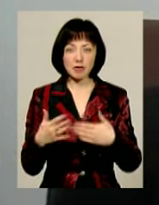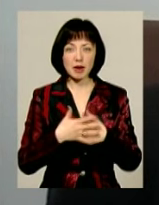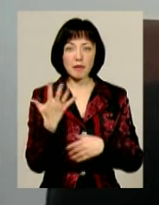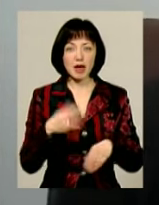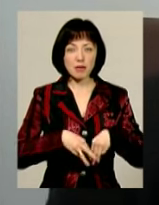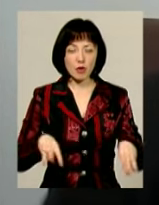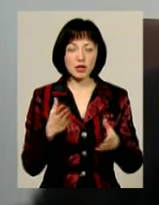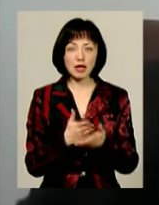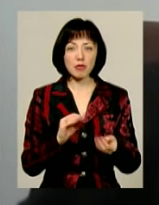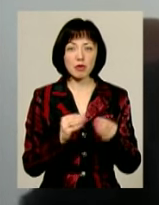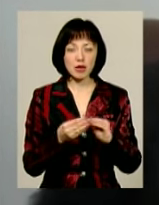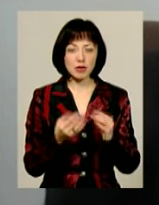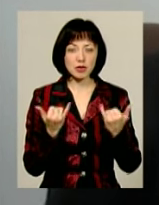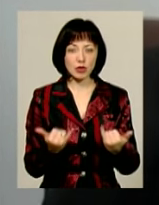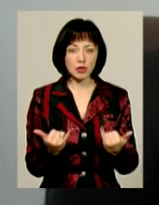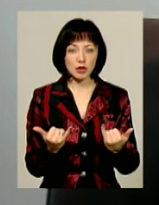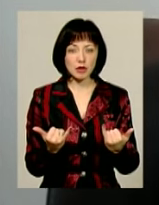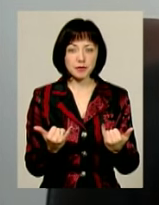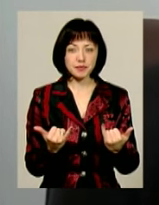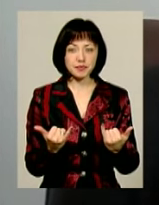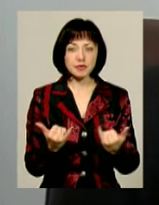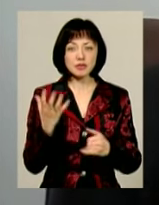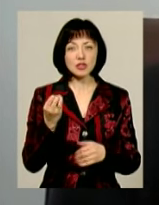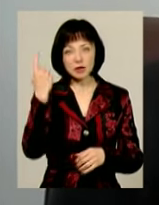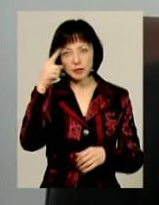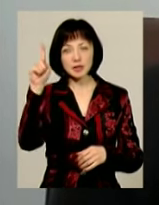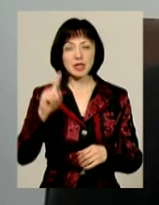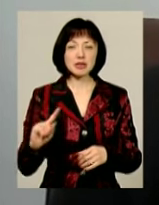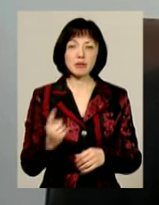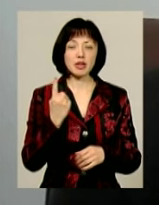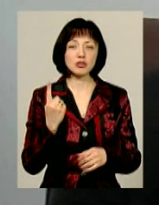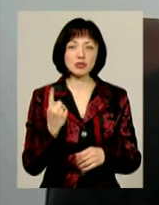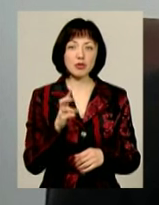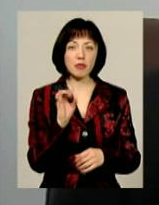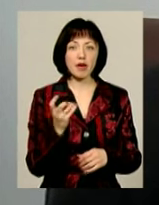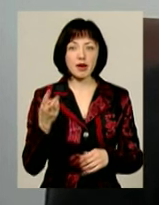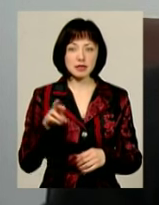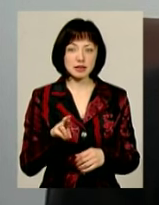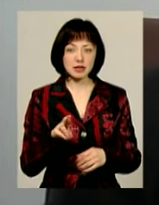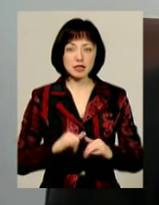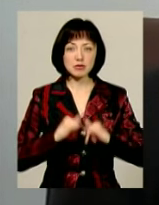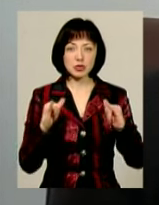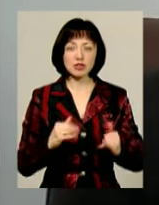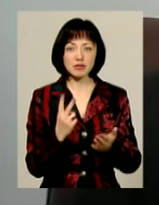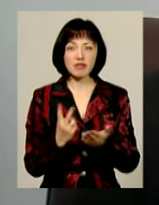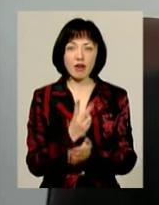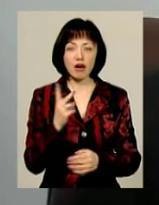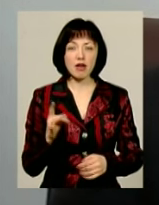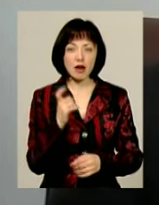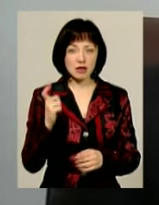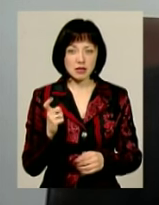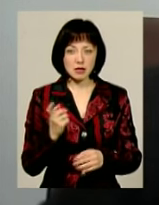мільйонів. У нас сьогодні, що вони придумали з 1 березня, збільшили в 2,5